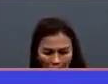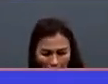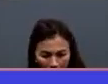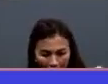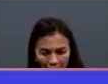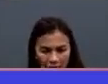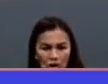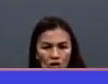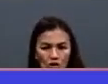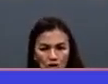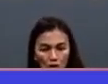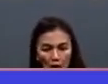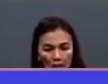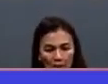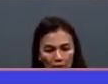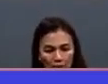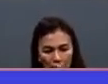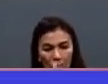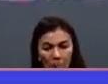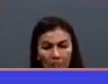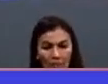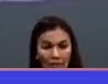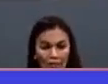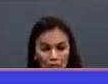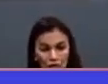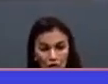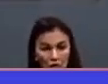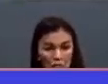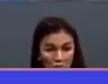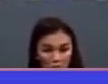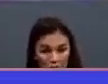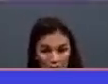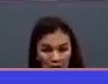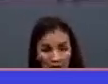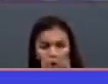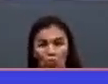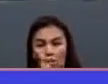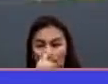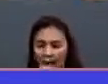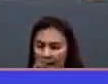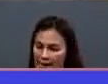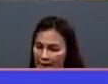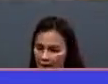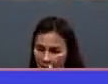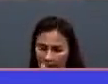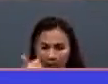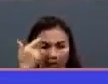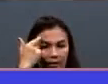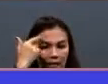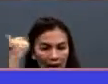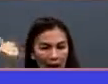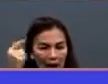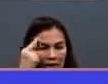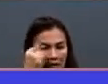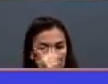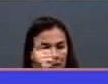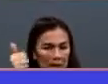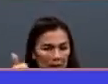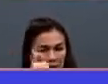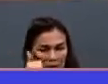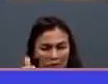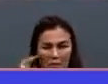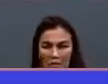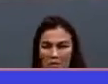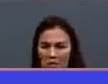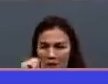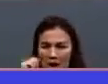ใช้เวลาต้องสะสมประสบการณ์ในการศึกษาและเรียนรู้และพัฒนาทักษะด้วยคือรู้วันนี้แล้วอยู่เฉย